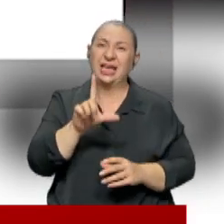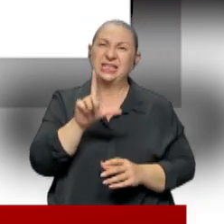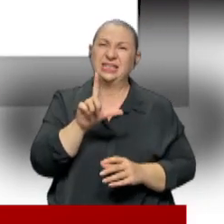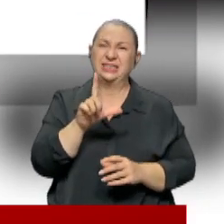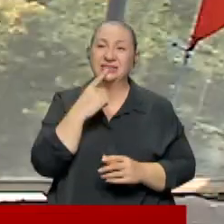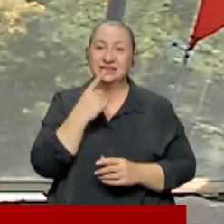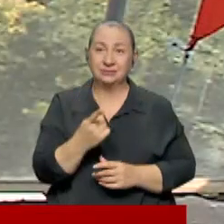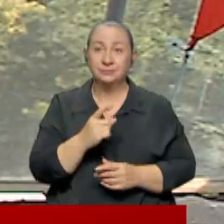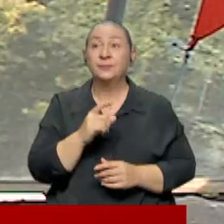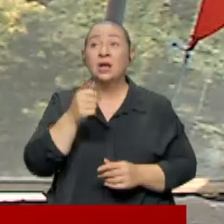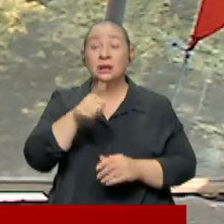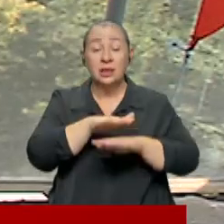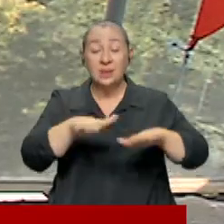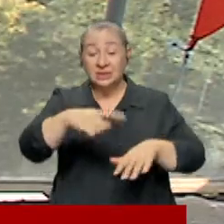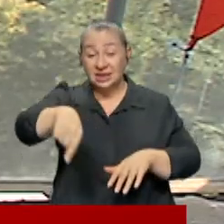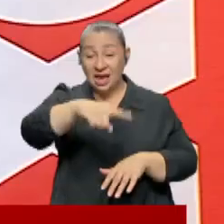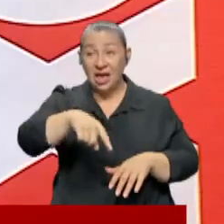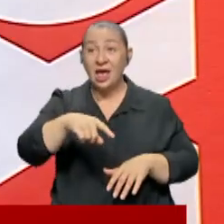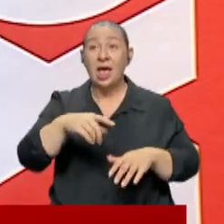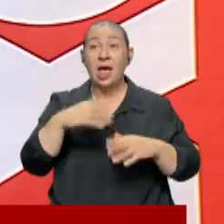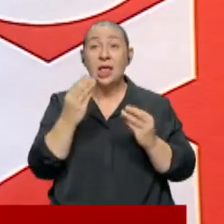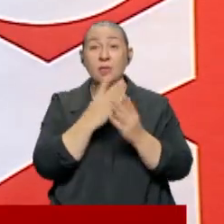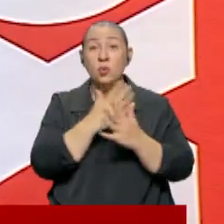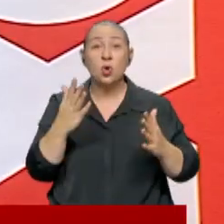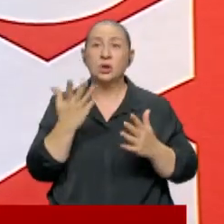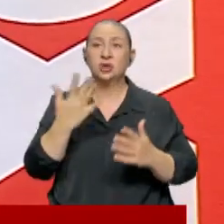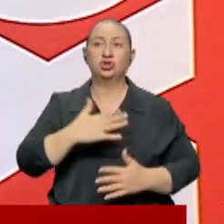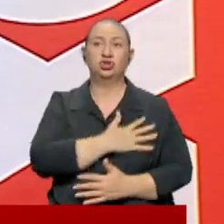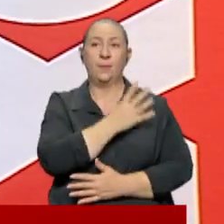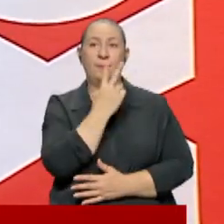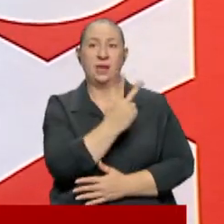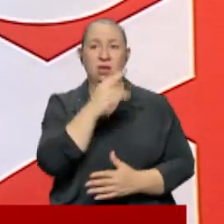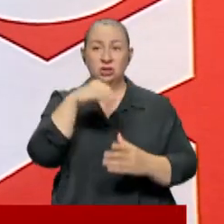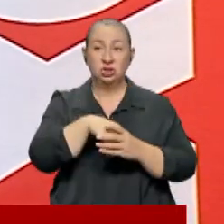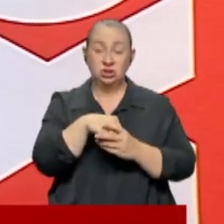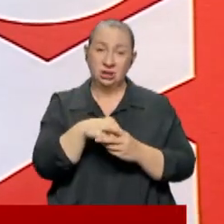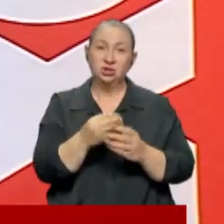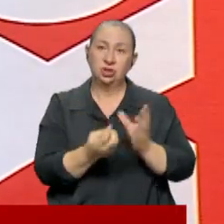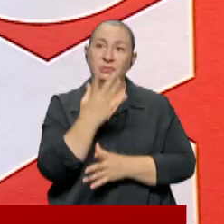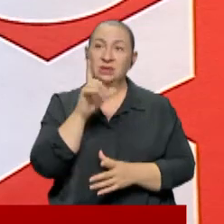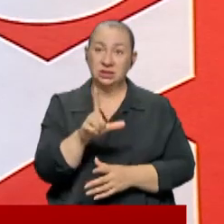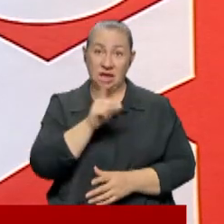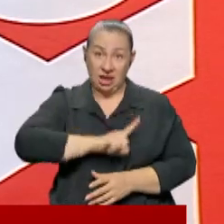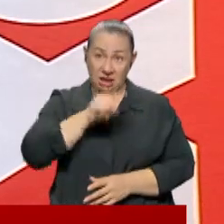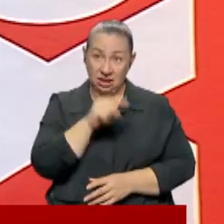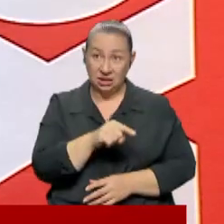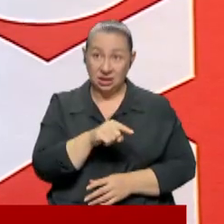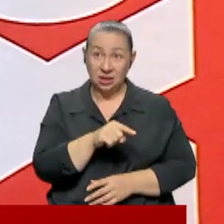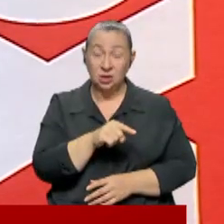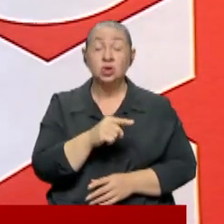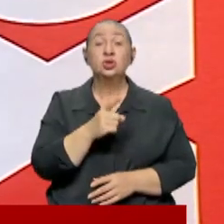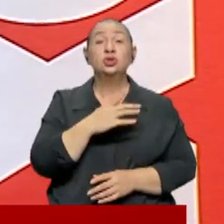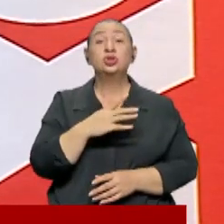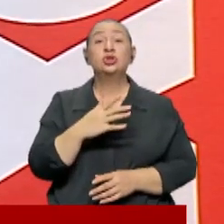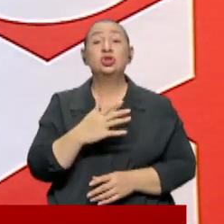gerektiği kanaatindeyiz. Altılı masada en büyük parti Cumhuriyet Halk Partisi içerisinden çıkması gerekiyor adayın.